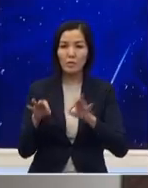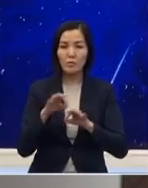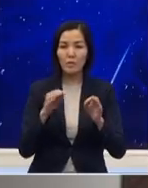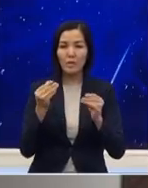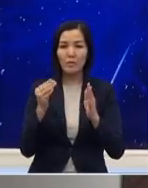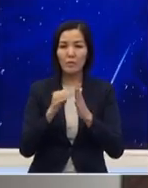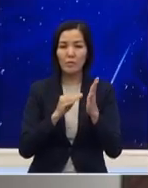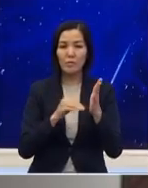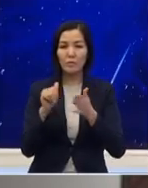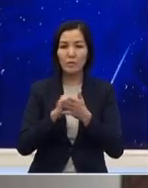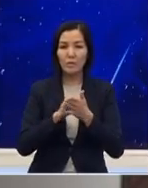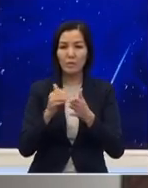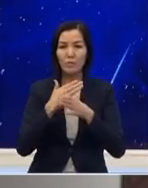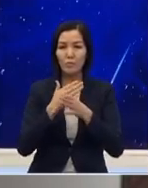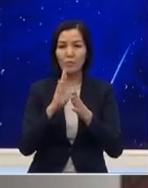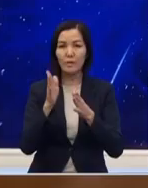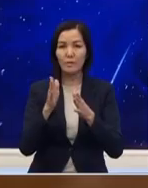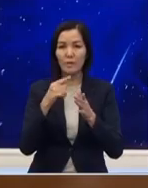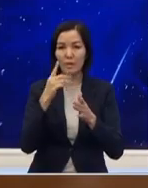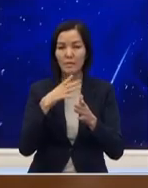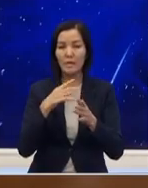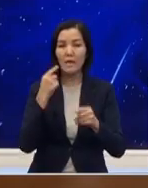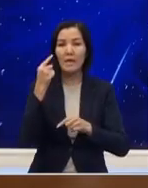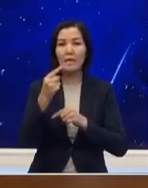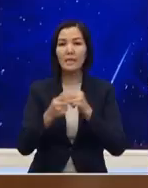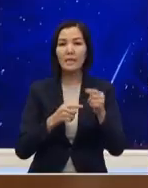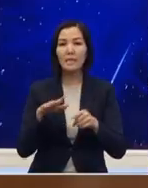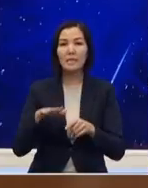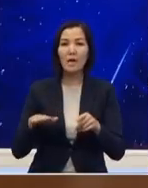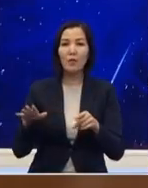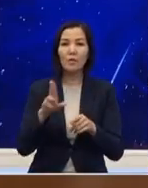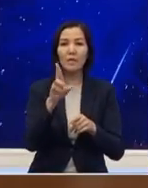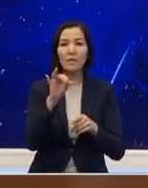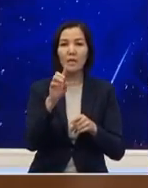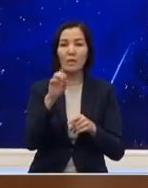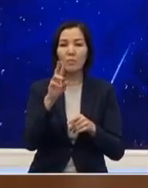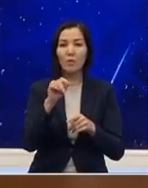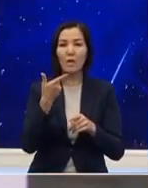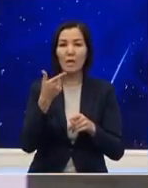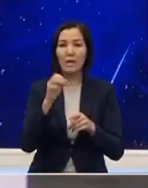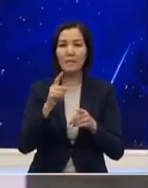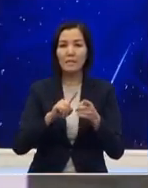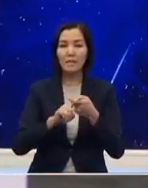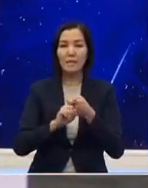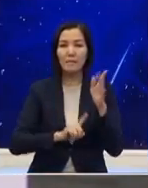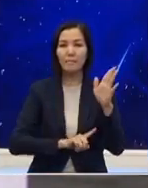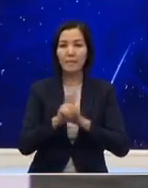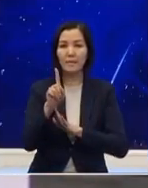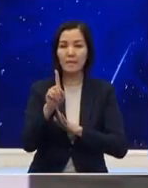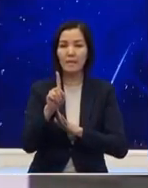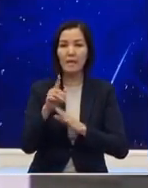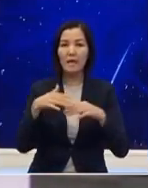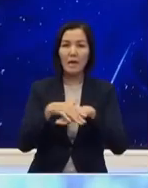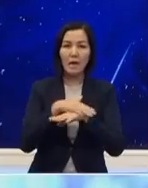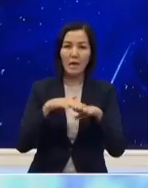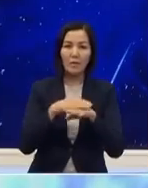құжаттарына қаражат бөлуге көмектесуді айтты. Келесі аудан Кербұлақ. Махаббат Бегелдиев газдан бастады. Әкім үшін де, ел үшін